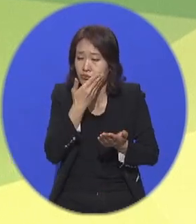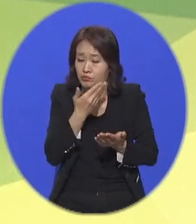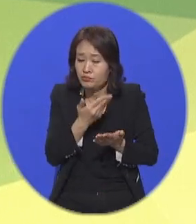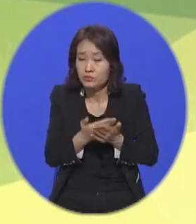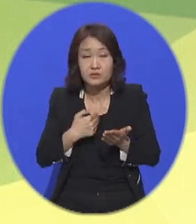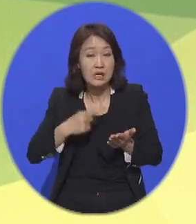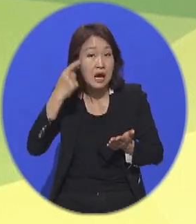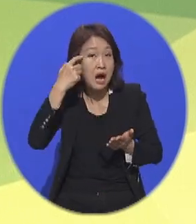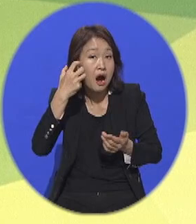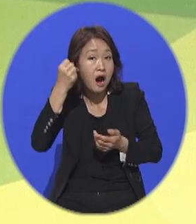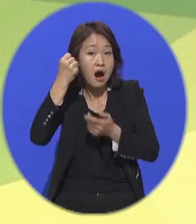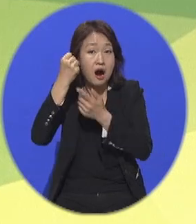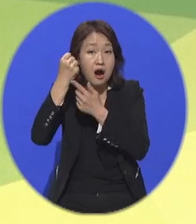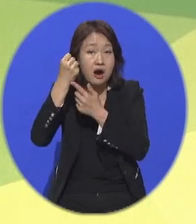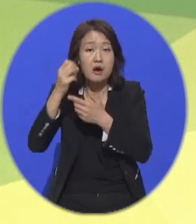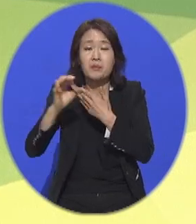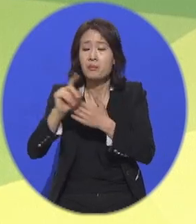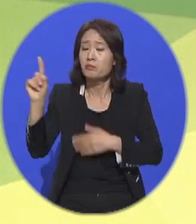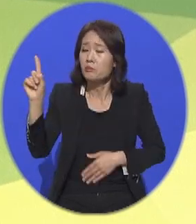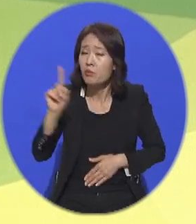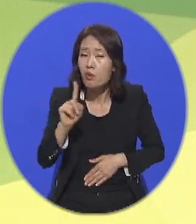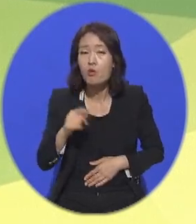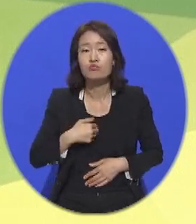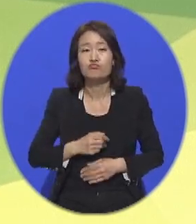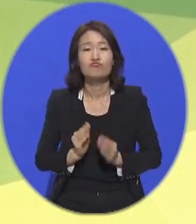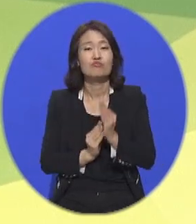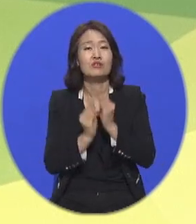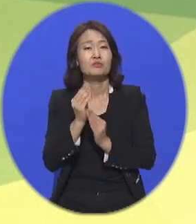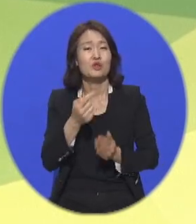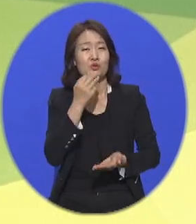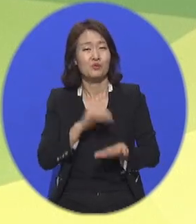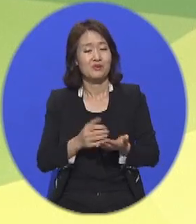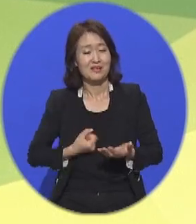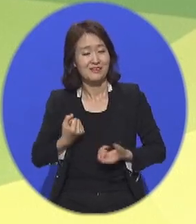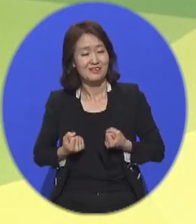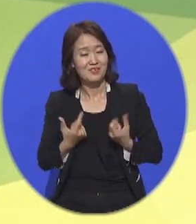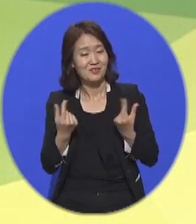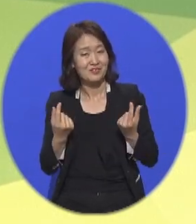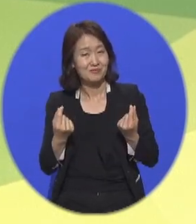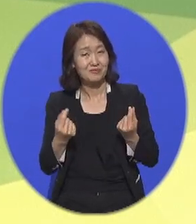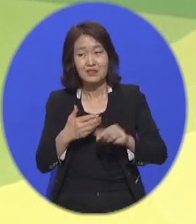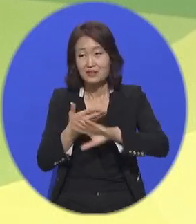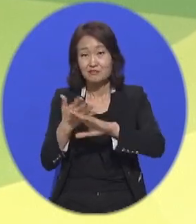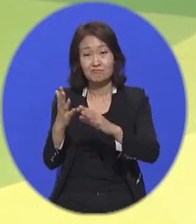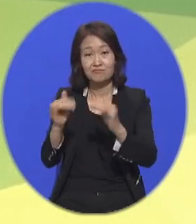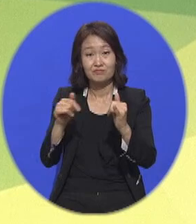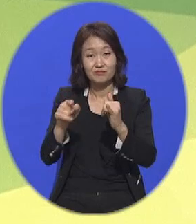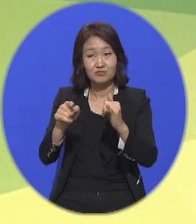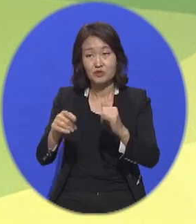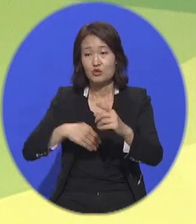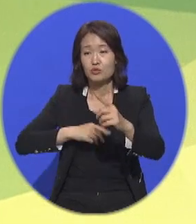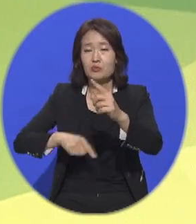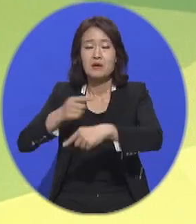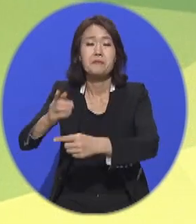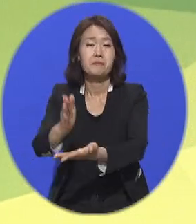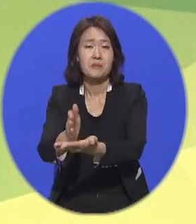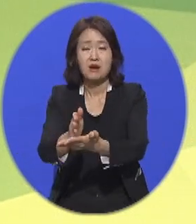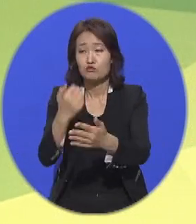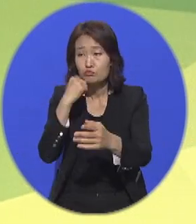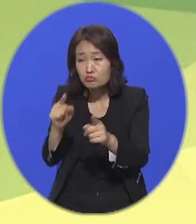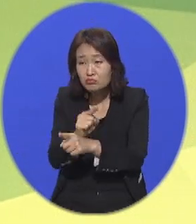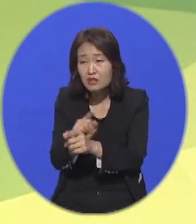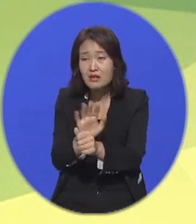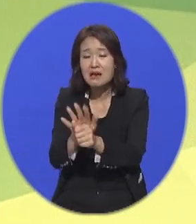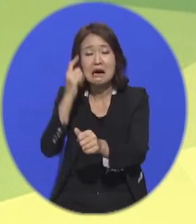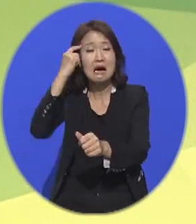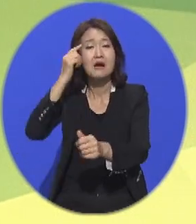느낄 때 여러분들은 그 모든 황금의 돌멩이를 다 가지고 있습니다. 남도 바꾸려고 하지 말고 치료하려고 하지